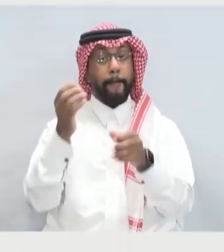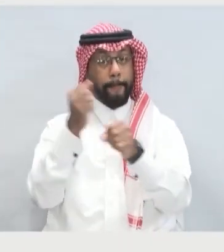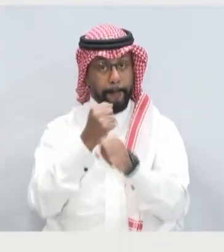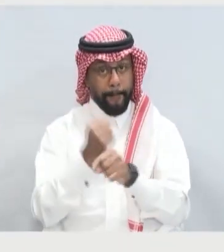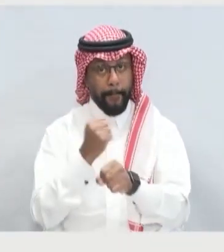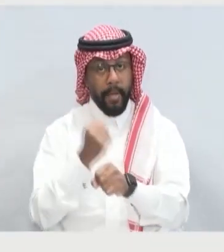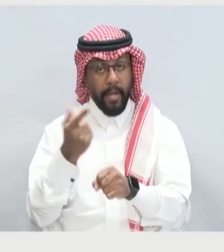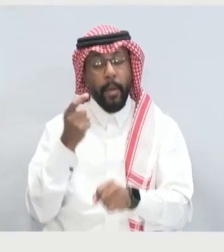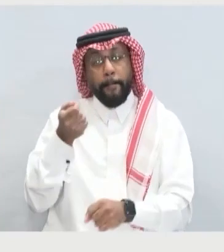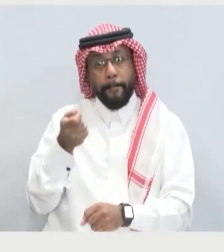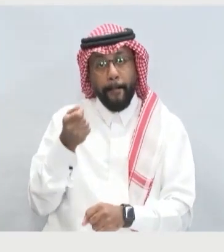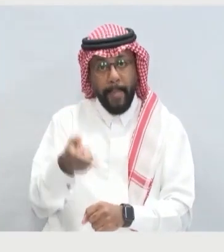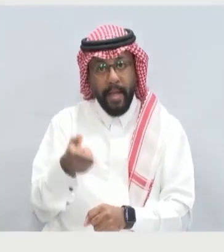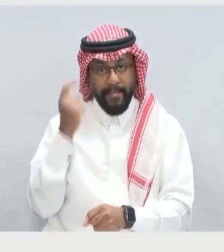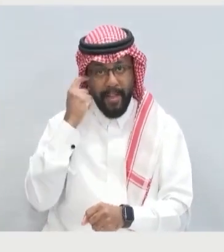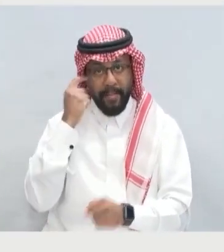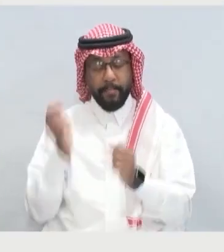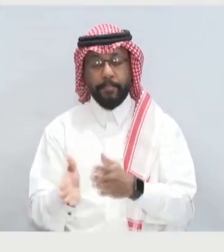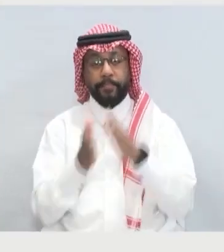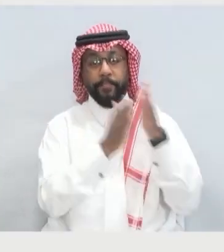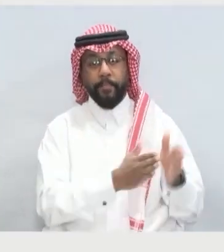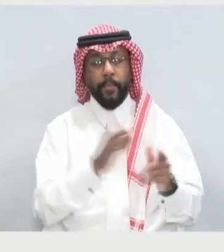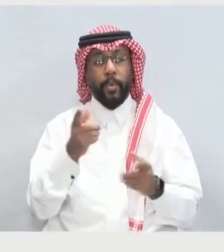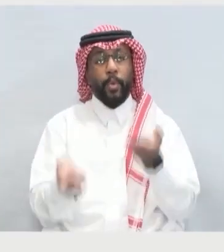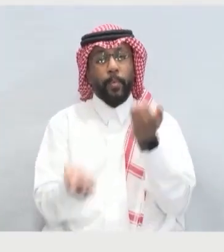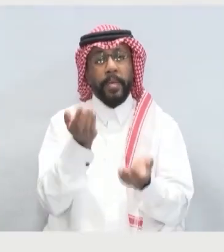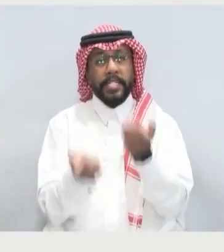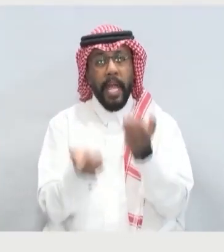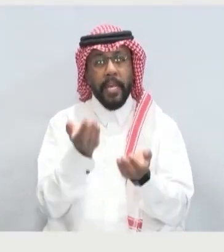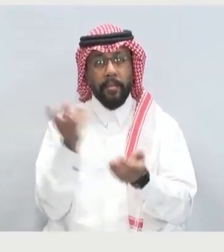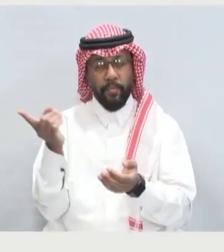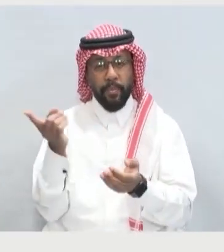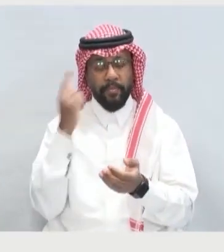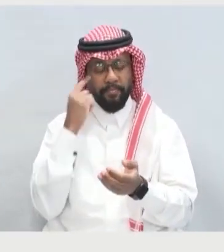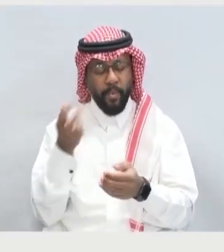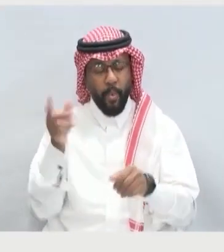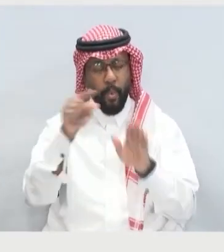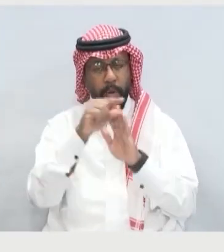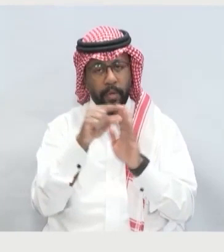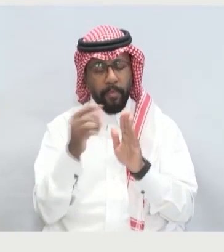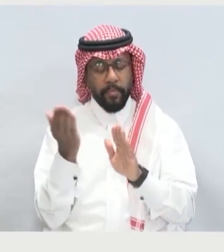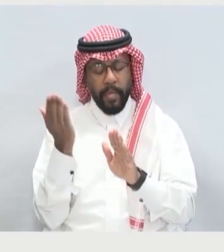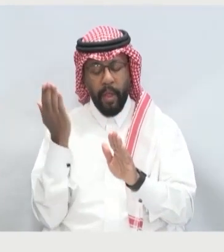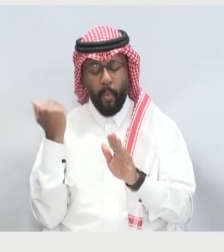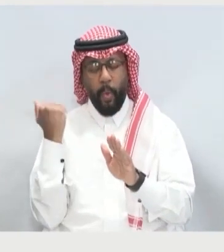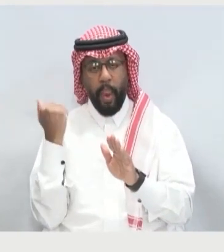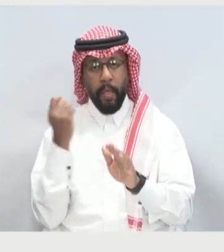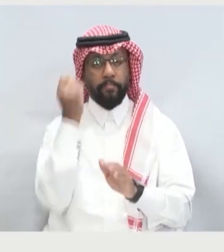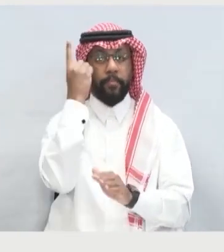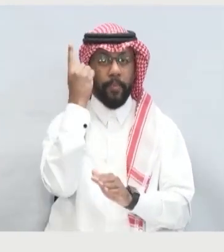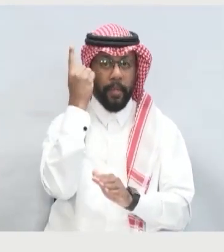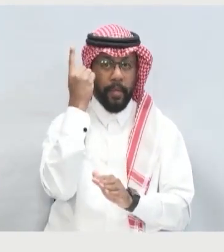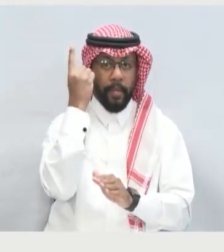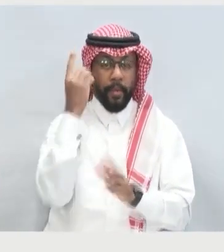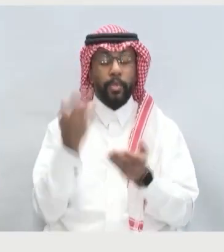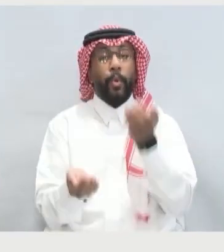كنا قد تحدثنا عن ميزانيه عموميه سنتحدث عن الاصول لكن قبل ذلك دعونا نستذكر الدرس السابق ن تحدثنا